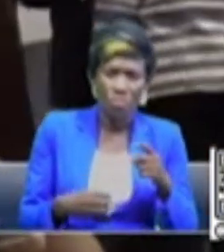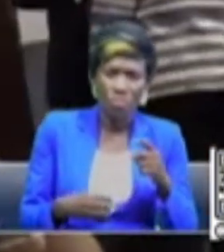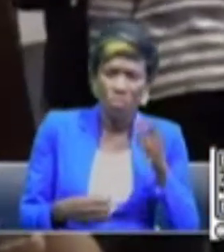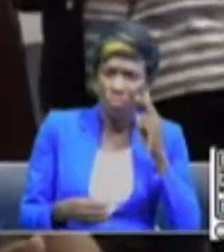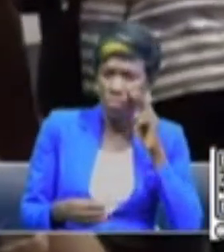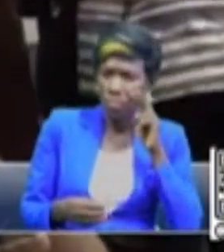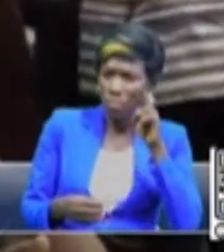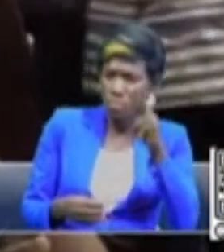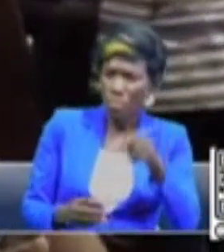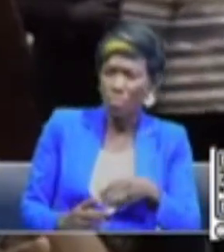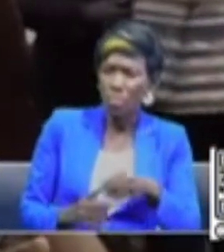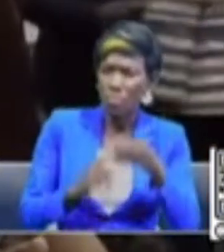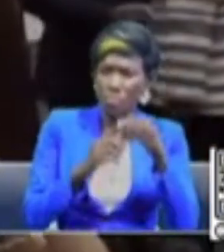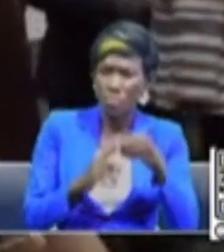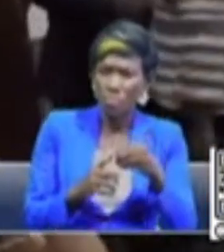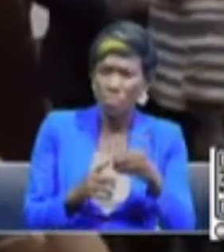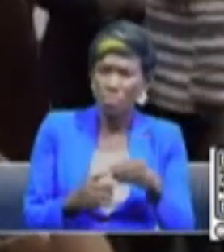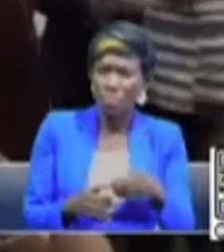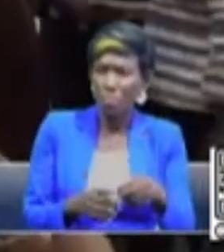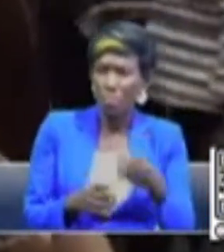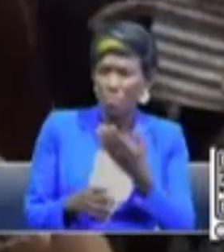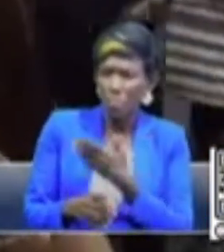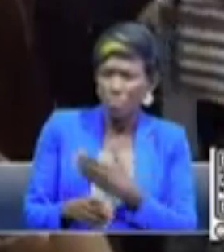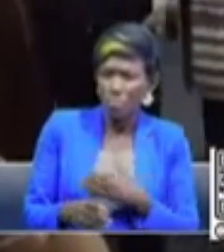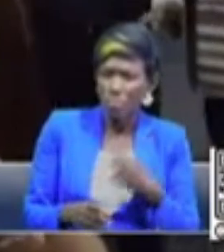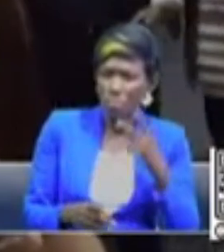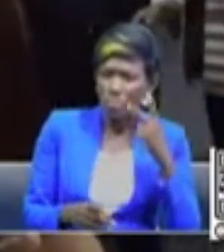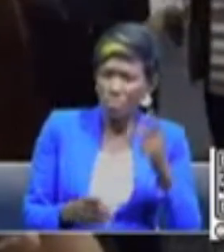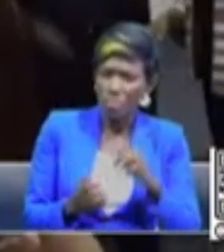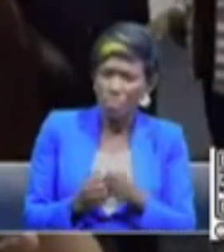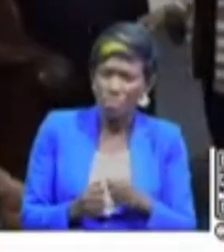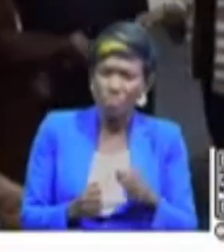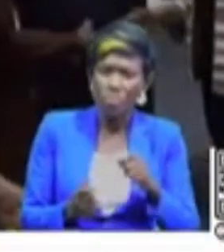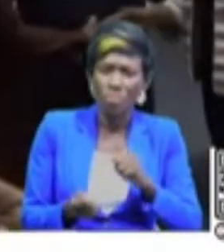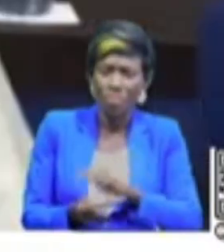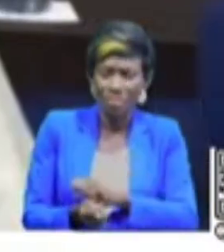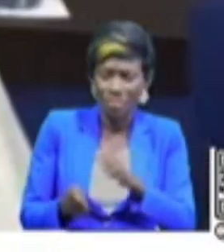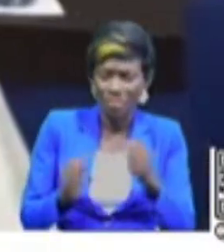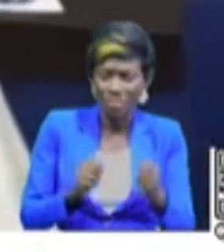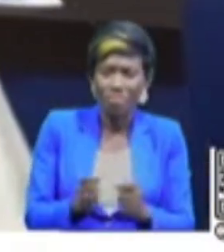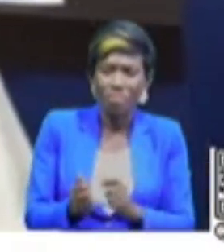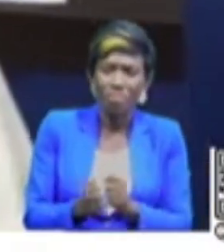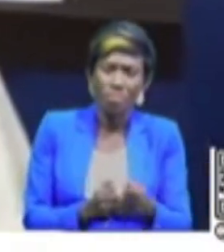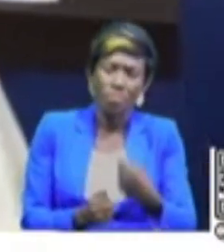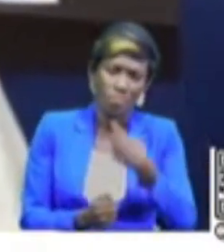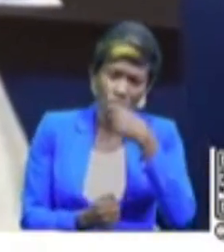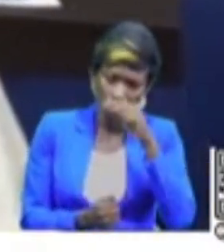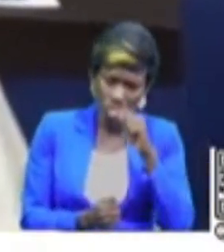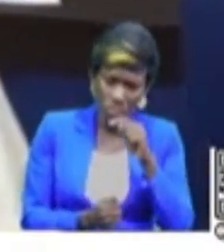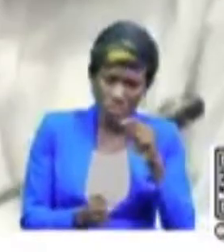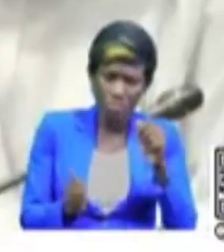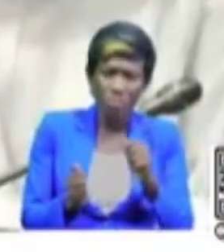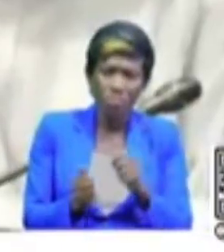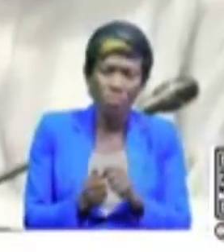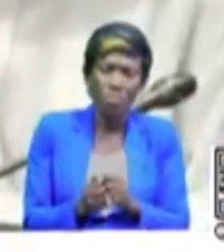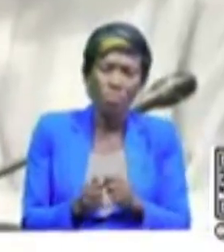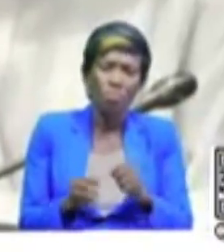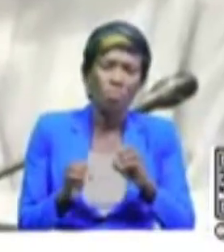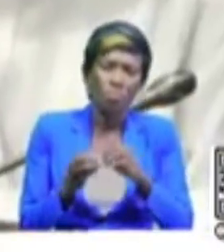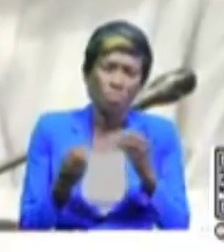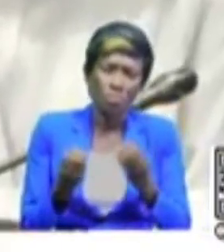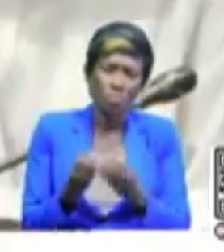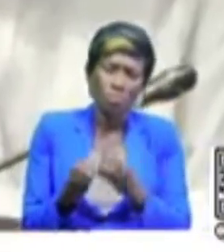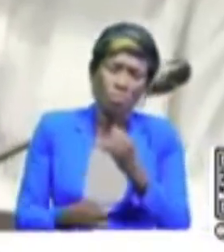particulier et attentif sur le déroulement de la transition au Gabon. Avec les organismes internationaux et les